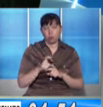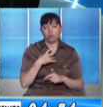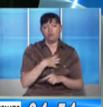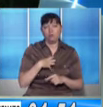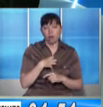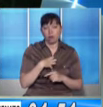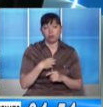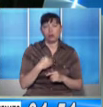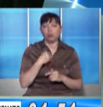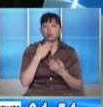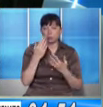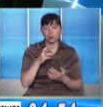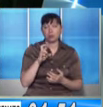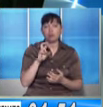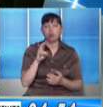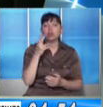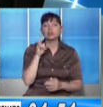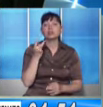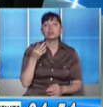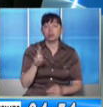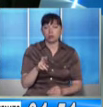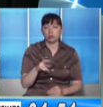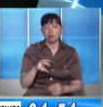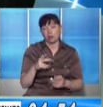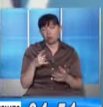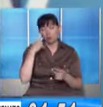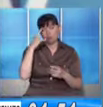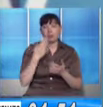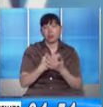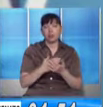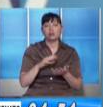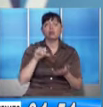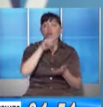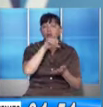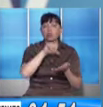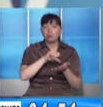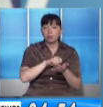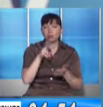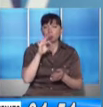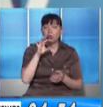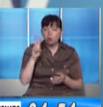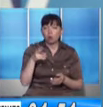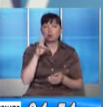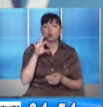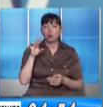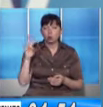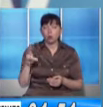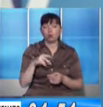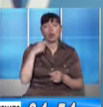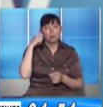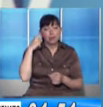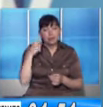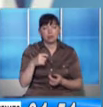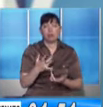fi vrut totuși să-l întreb pe domnul Țârdea. Să facem abstracție, că acolo este Dodon și se rostește numele lui Dodon și domnule președinte.